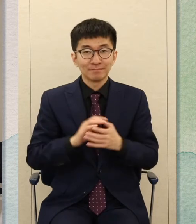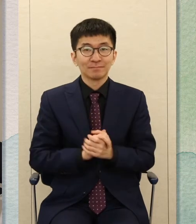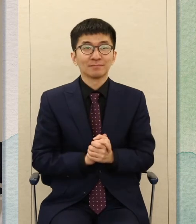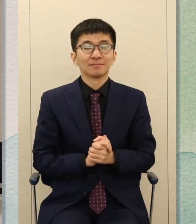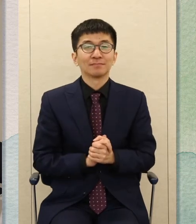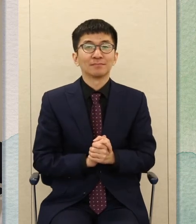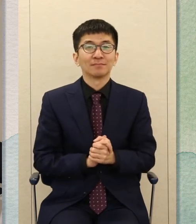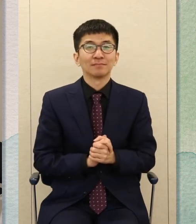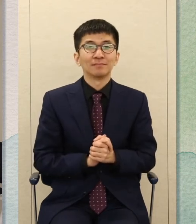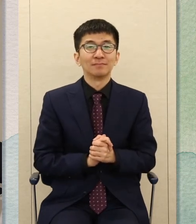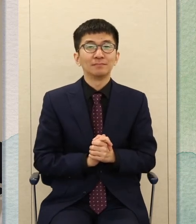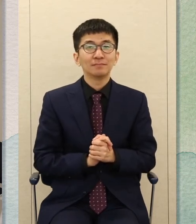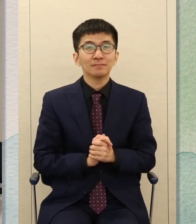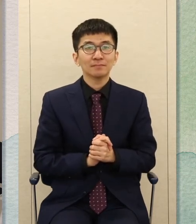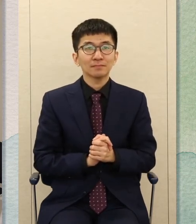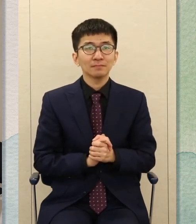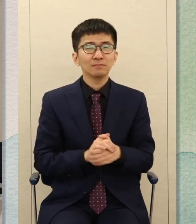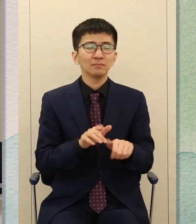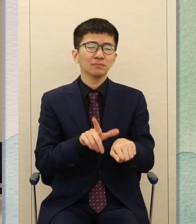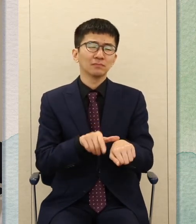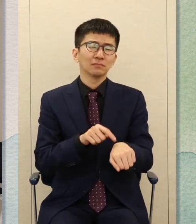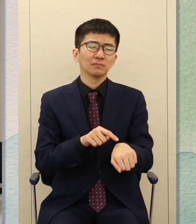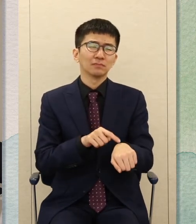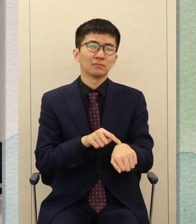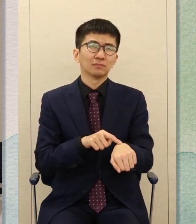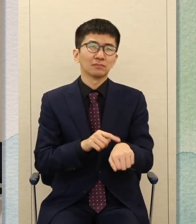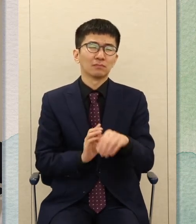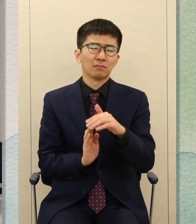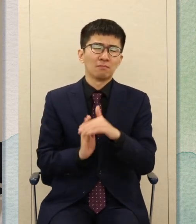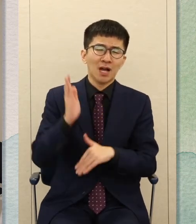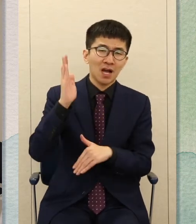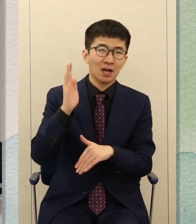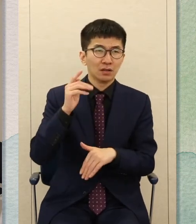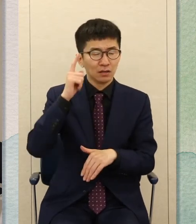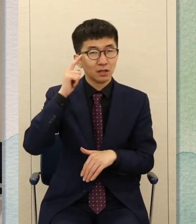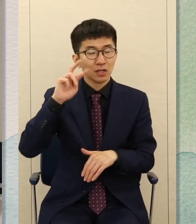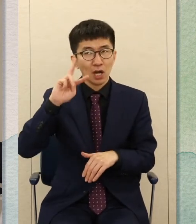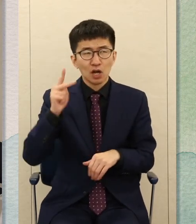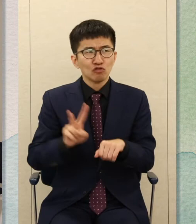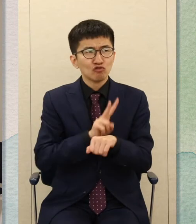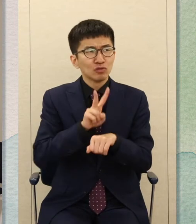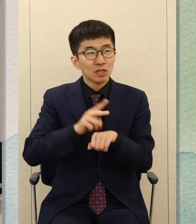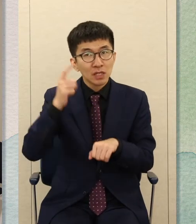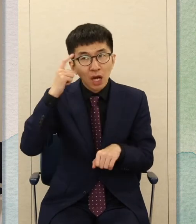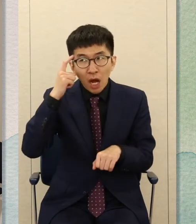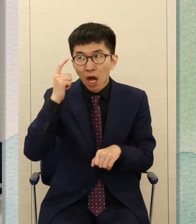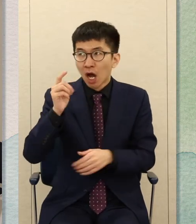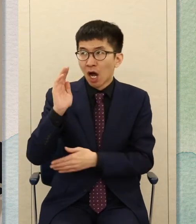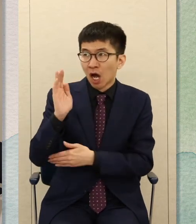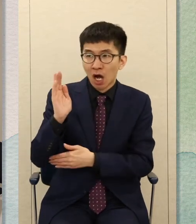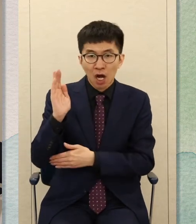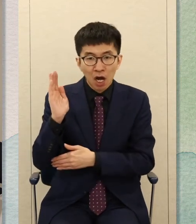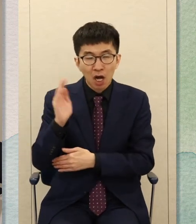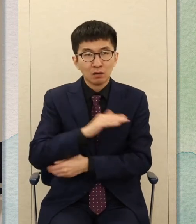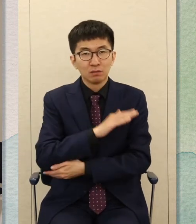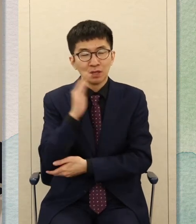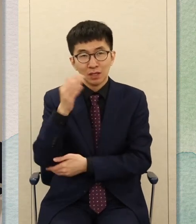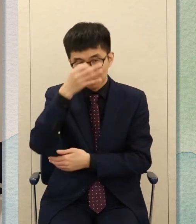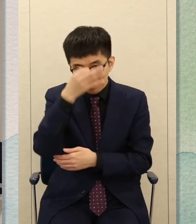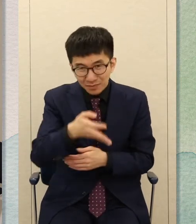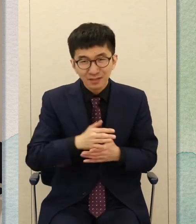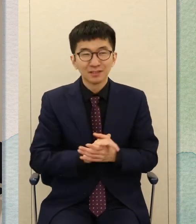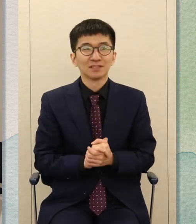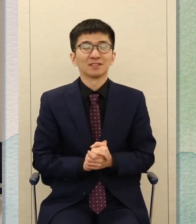들었습니다. 제가 지금 시간이 제가 착각해가지고 전 2시간이라고 생각했었는데 죄송합니다.